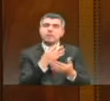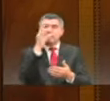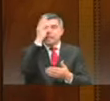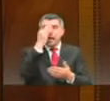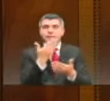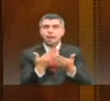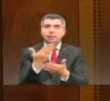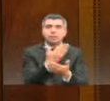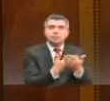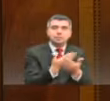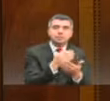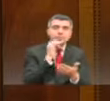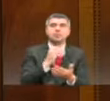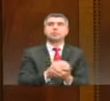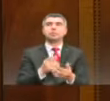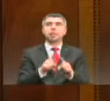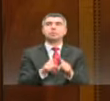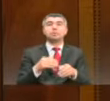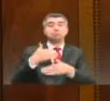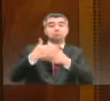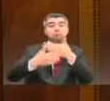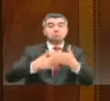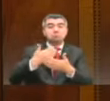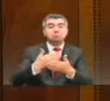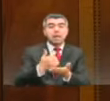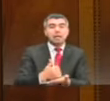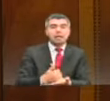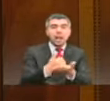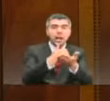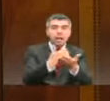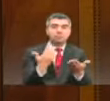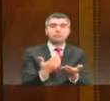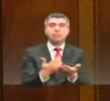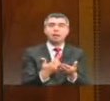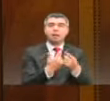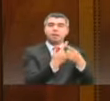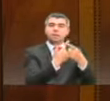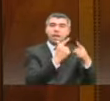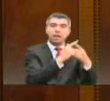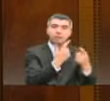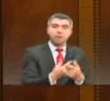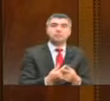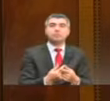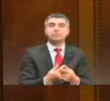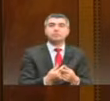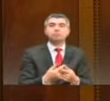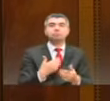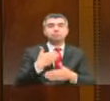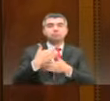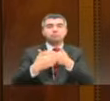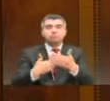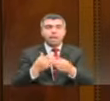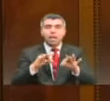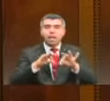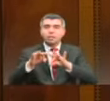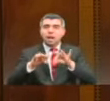العمومية وتطوير حكامة الدعم الاجتماعي وتعزيزه. ومن الإجراءات